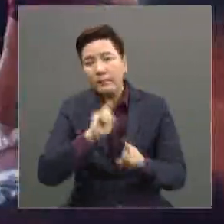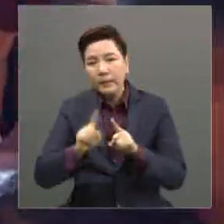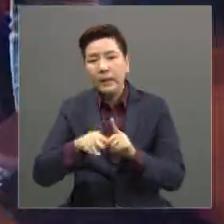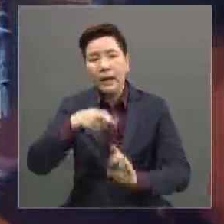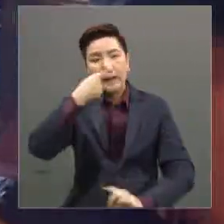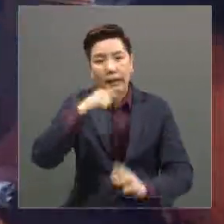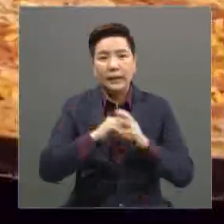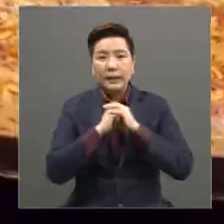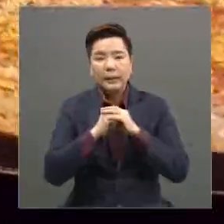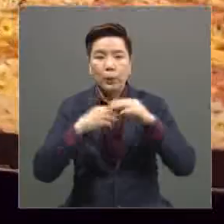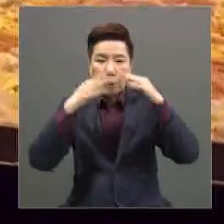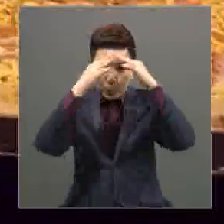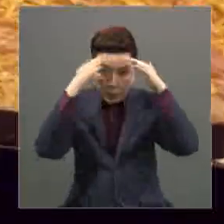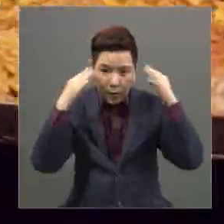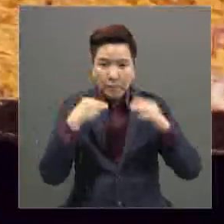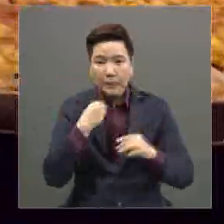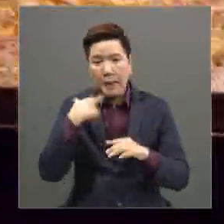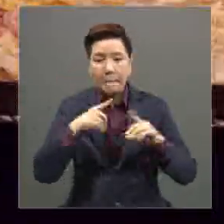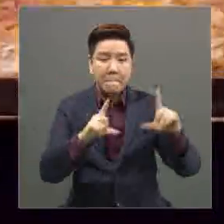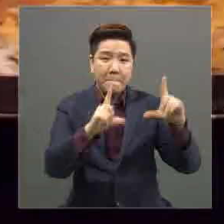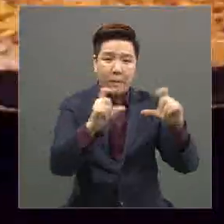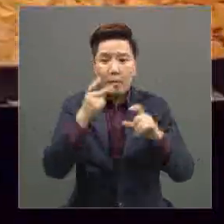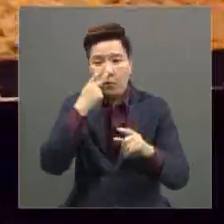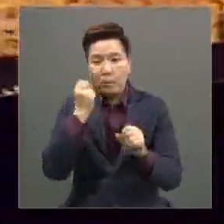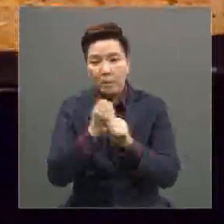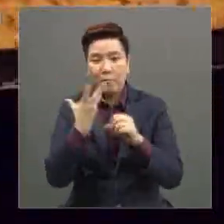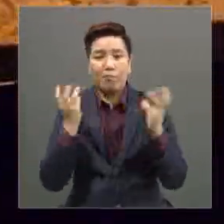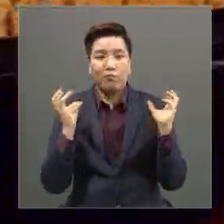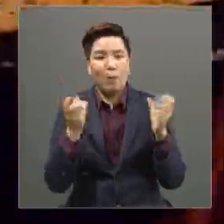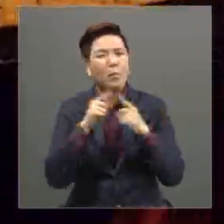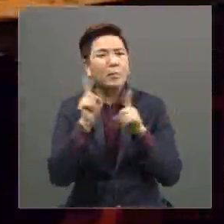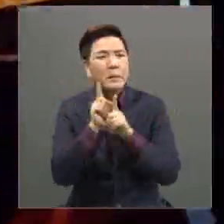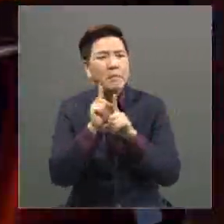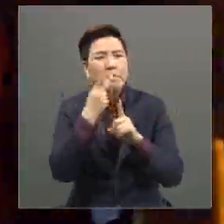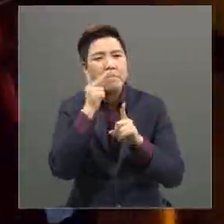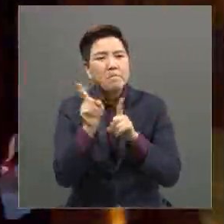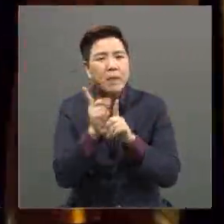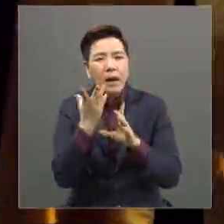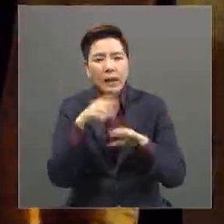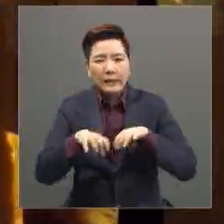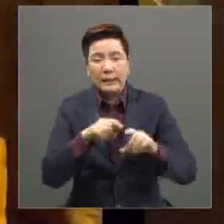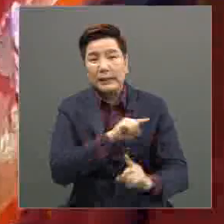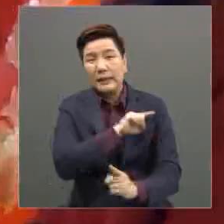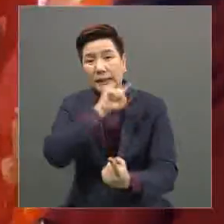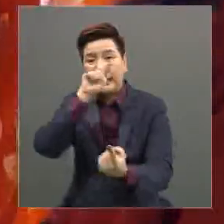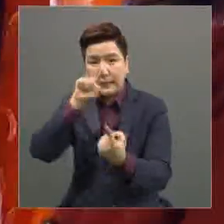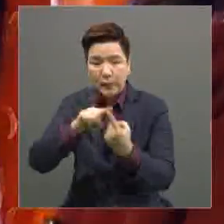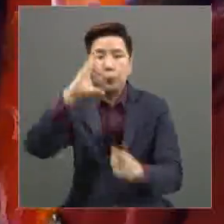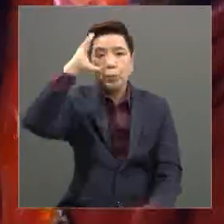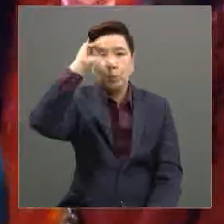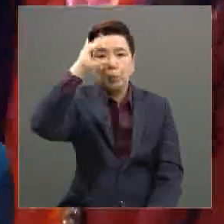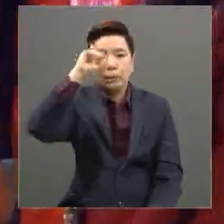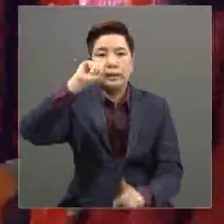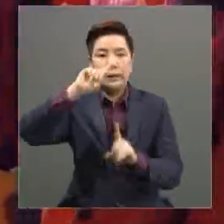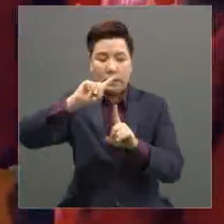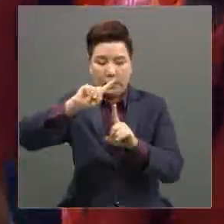ามมีจุดเช็คอินถ่ายภาพเนี่ยโดยการตกแต่งประดับโคมจีนเวียดนามและโคมครามงานจะจัดถึงวันที่วันพรุ่งนี้ครับ